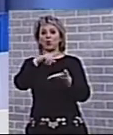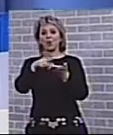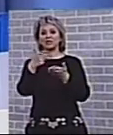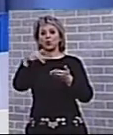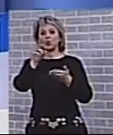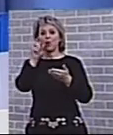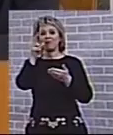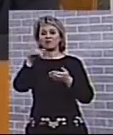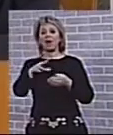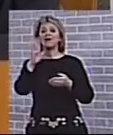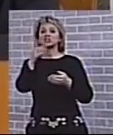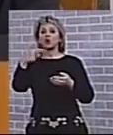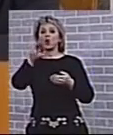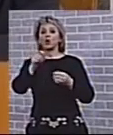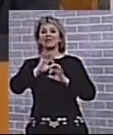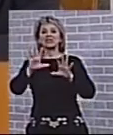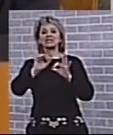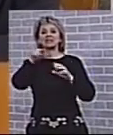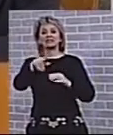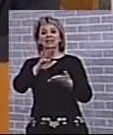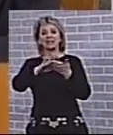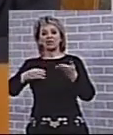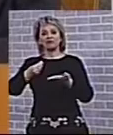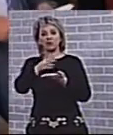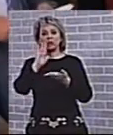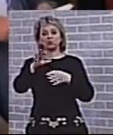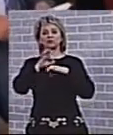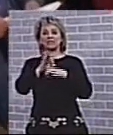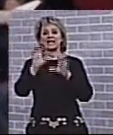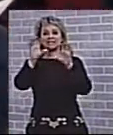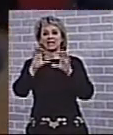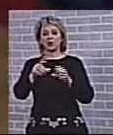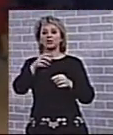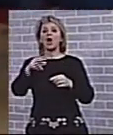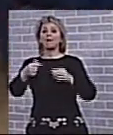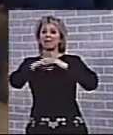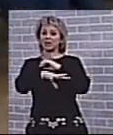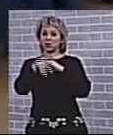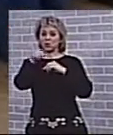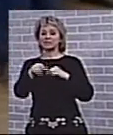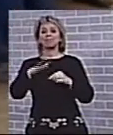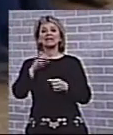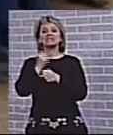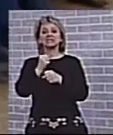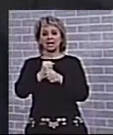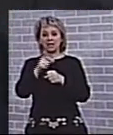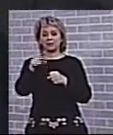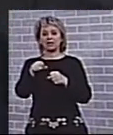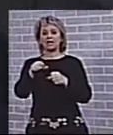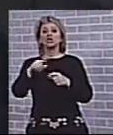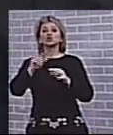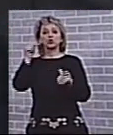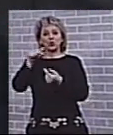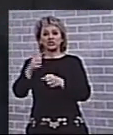Гуково. Василий Голубев рассказал, дальнейшие выплаты будут вестись по закону о банкротстве. Мы сделаем,